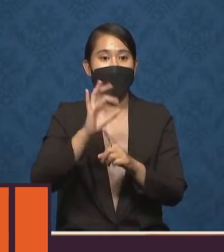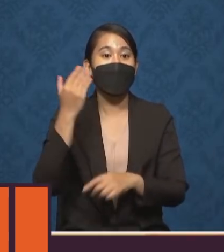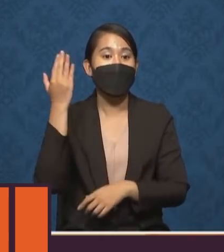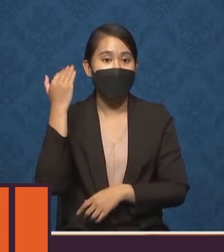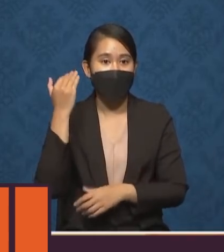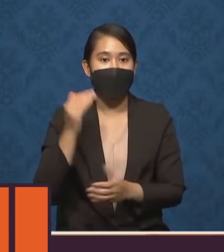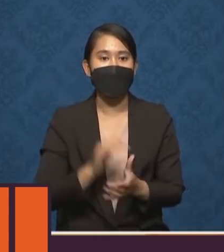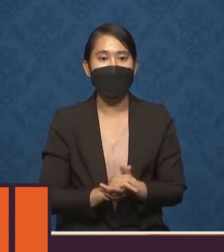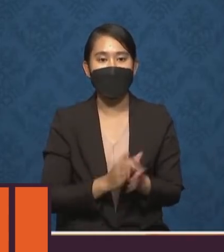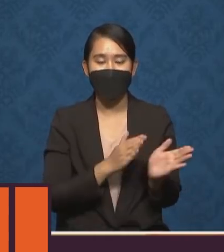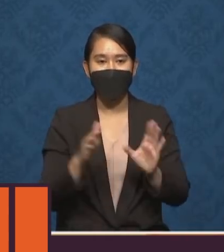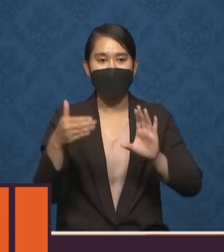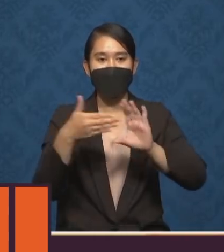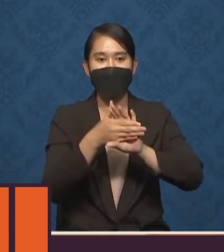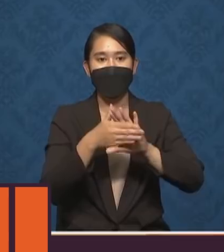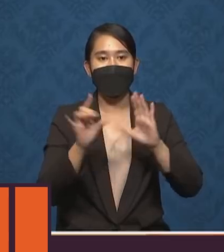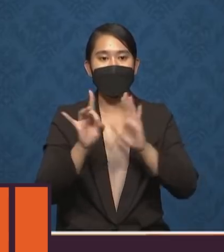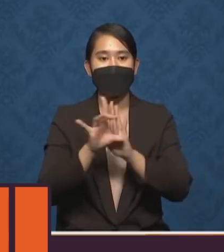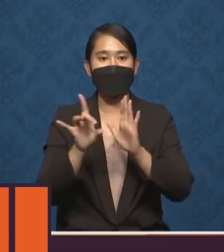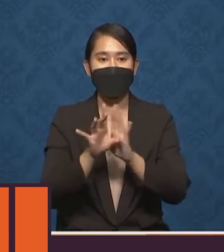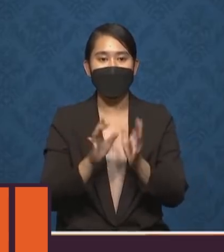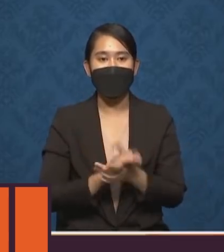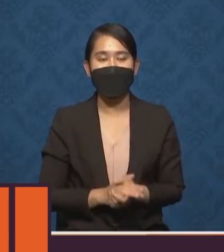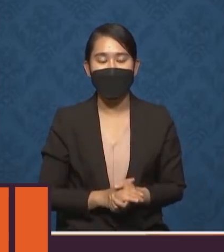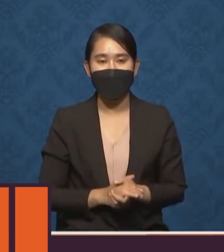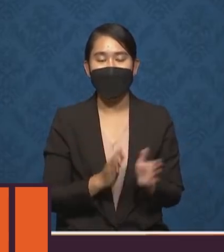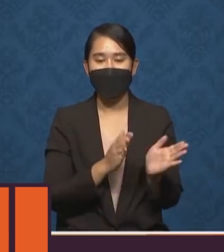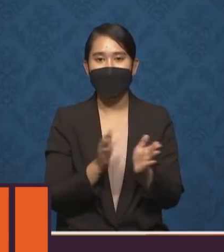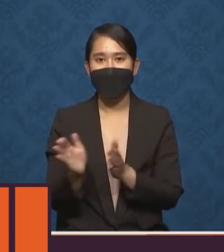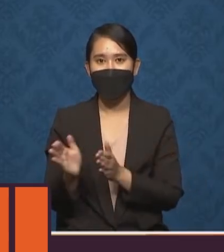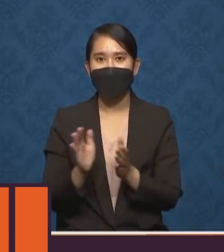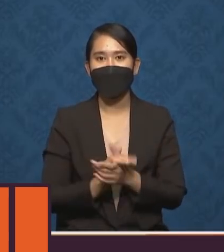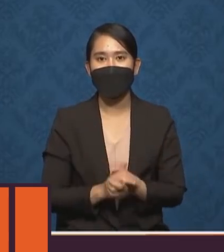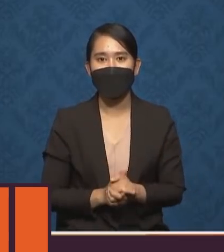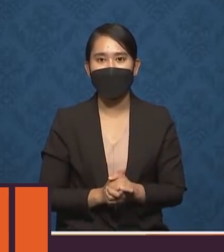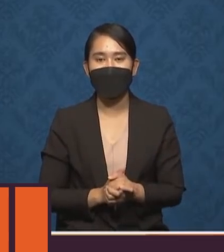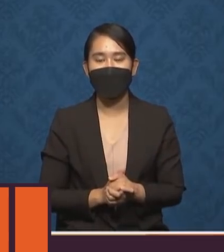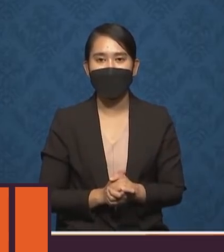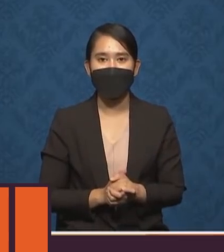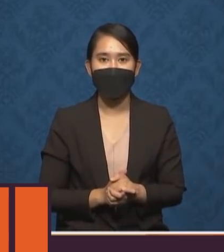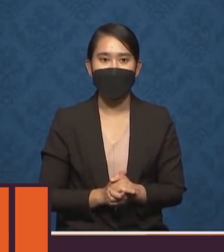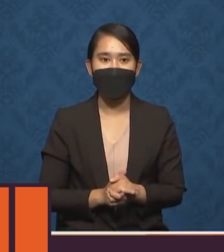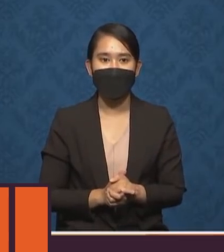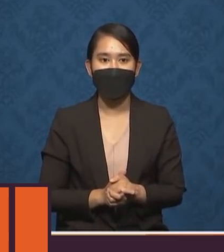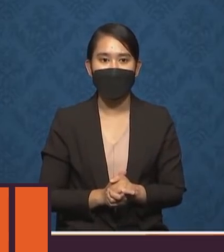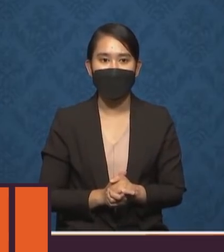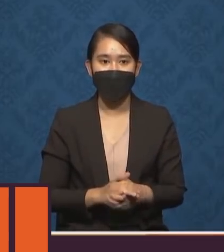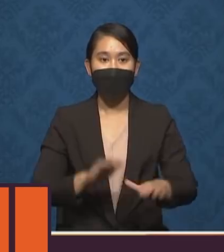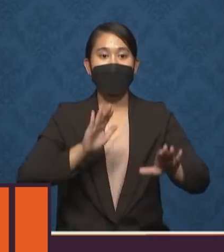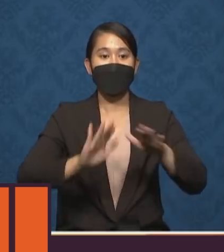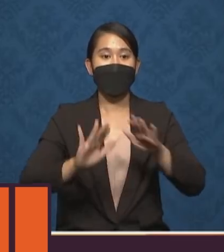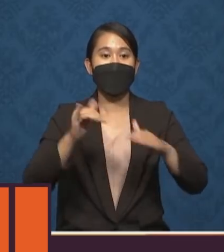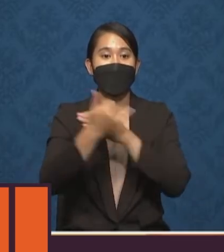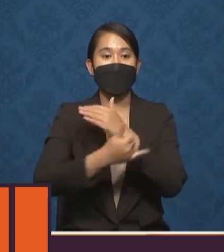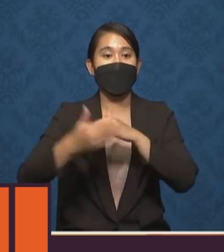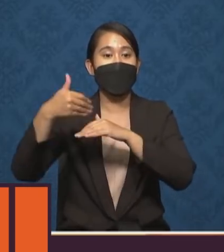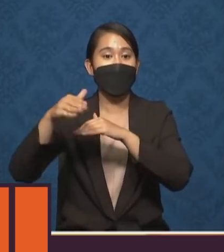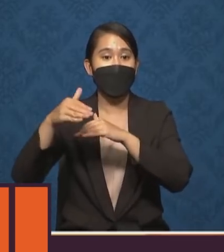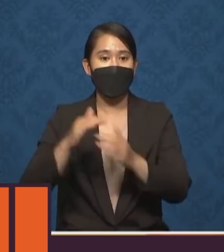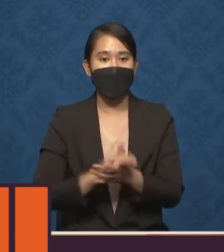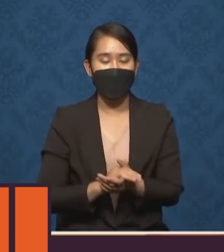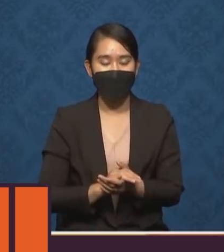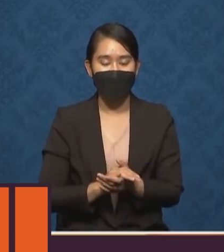ผ่านมาขอสไลด์สุดท้ายครับสไลด์ถัดไปนอกจากนี้ครับหากเราเปรียบเทียบกับกรณีของประเทศจีนมากที่ผมยกตัวอย่างไปตอนแรก